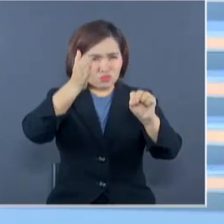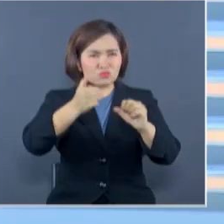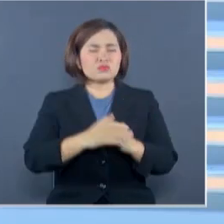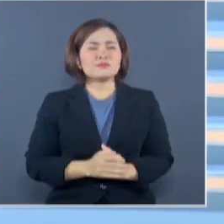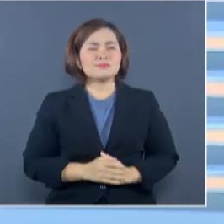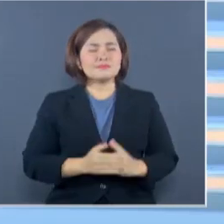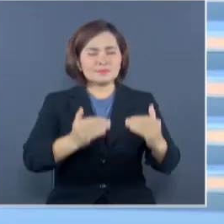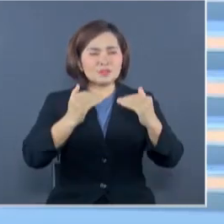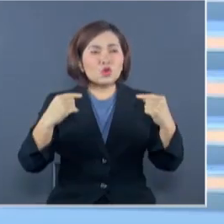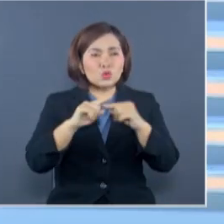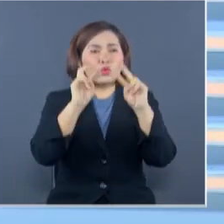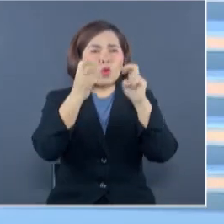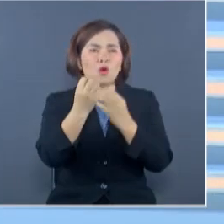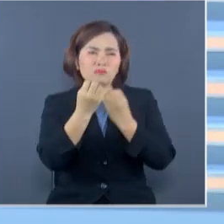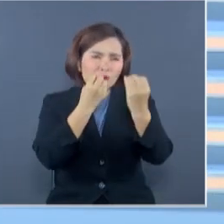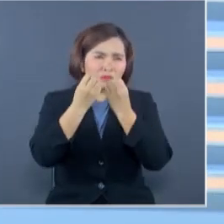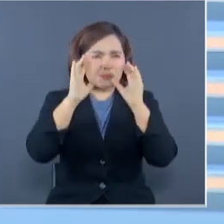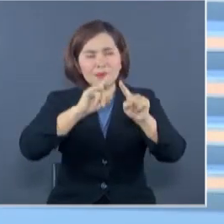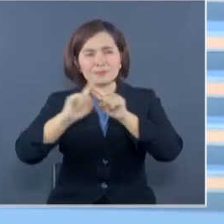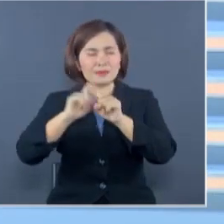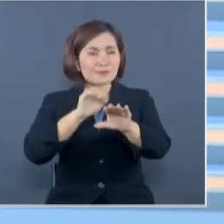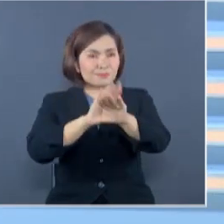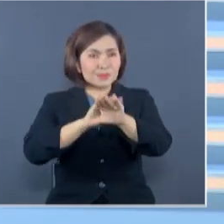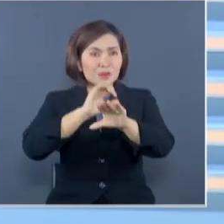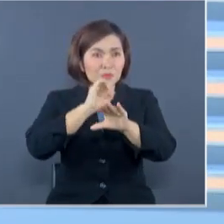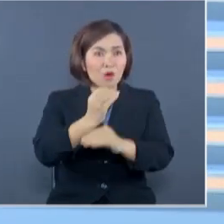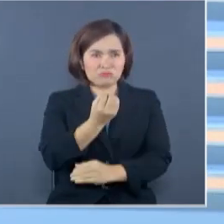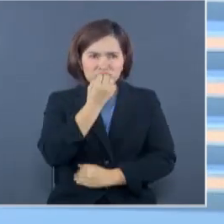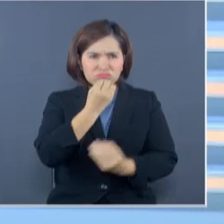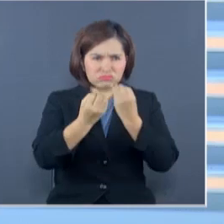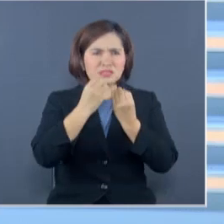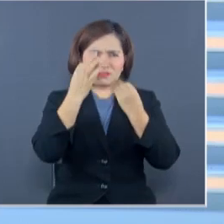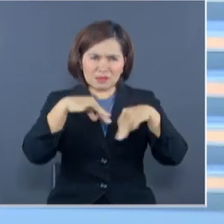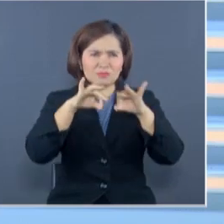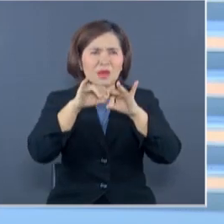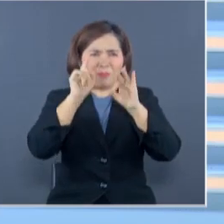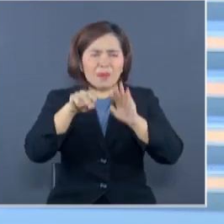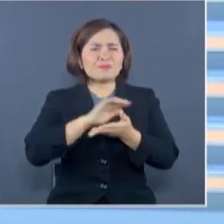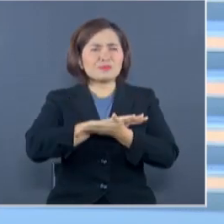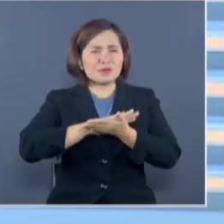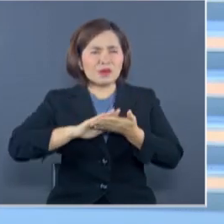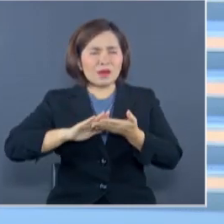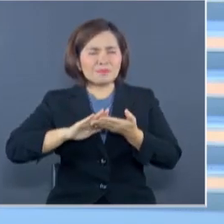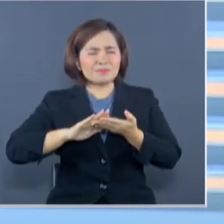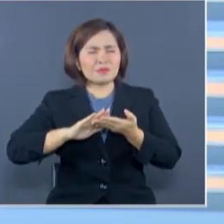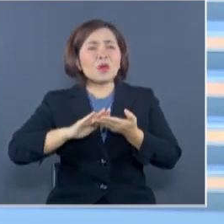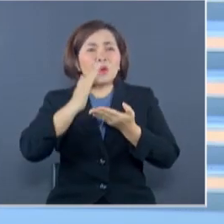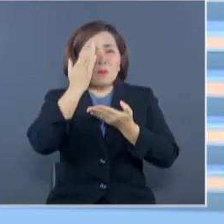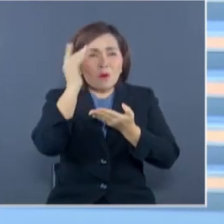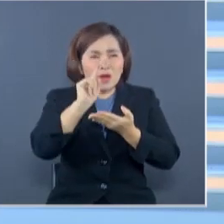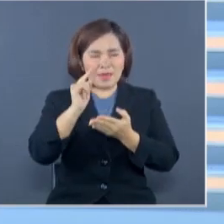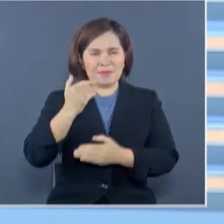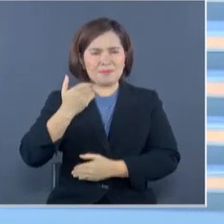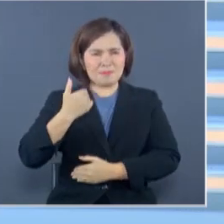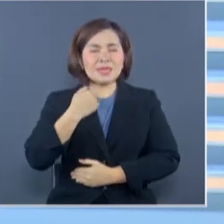คุณผู้ชมฮะเรื่องอาหารการกินบางทีเราก็ต้องเน้นย้ำบอกว่าควรจะกินอะไรที่มันเป็นมาตรฐานให้มันถูกสุขลักษณะครับคุณผู้ชมครับเพราะว่าหล